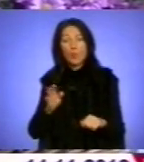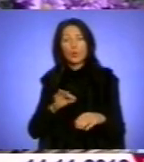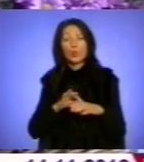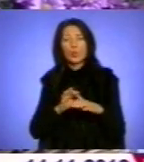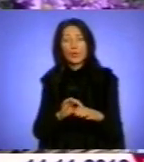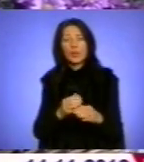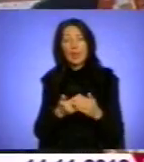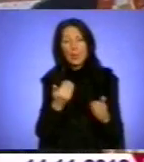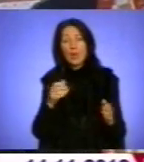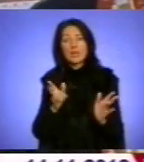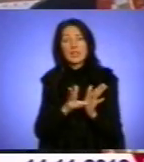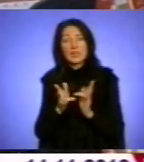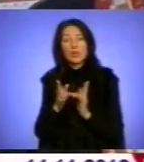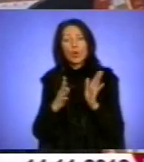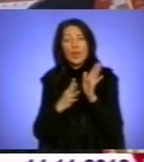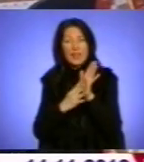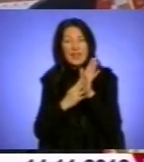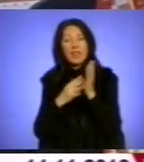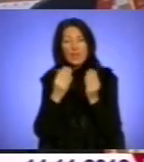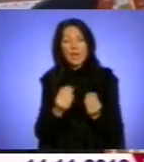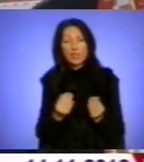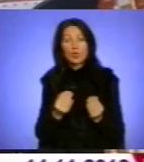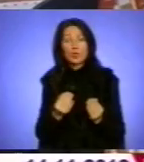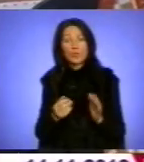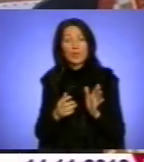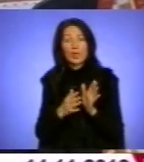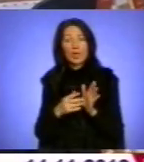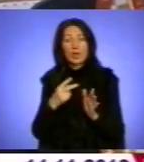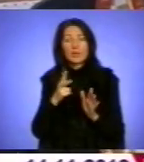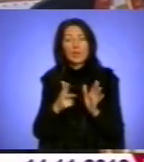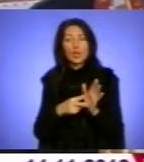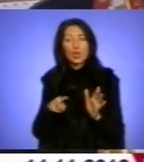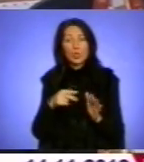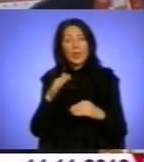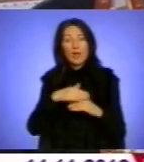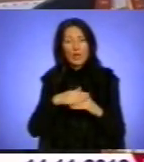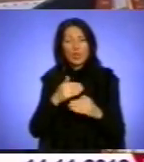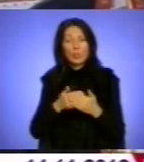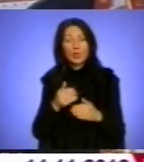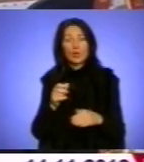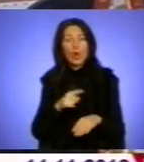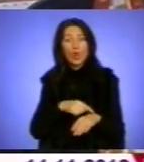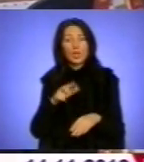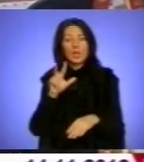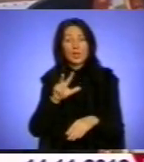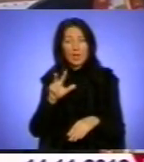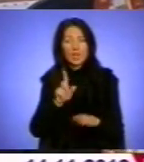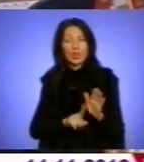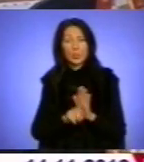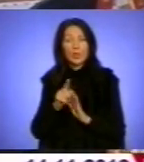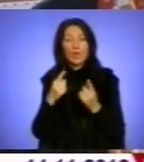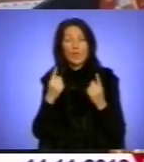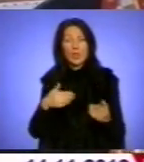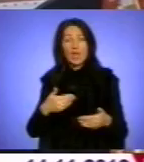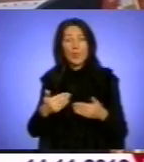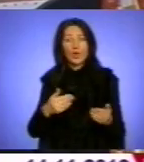Різдвяну Дев'ятницю. 18 листопада ввечері, тобто ми плануємо десь година приблизно третя, ми розпочинаємо великий похід